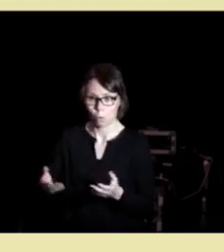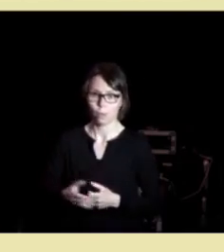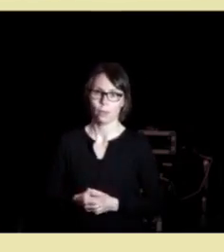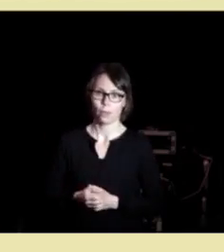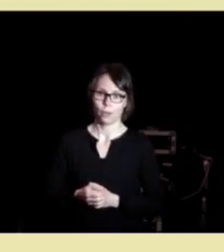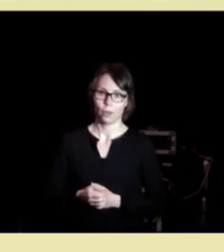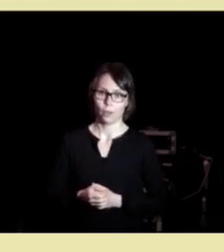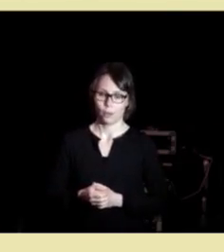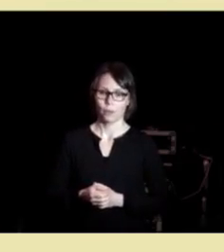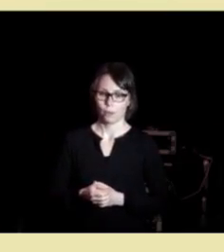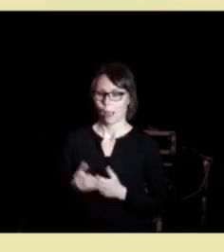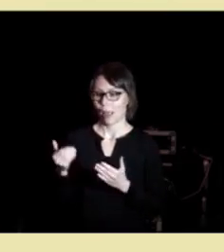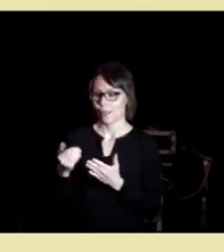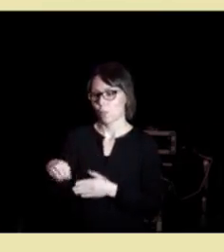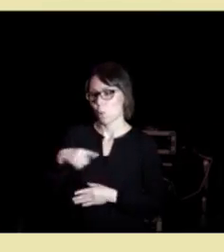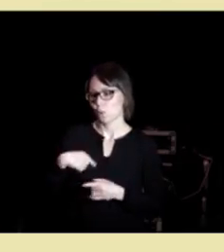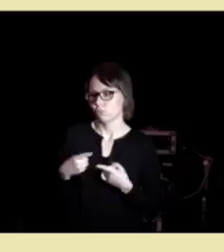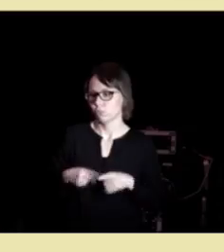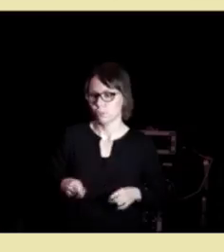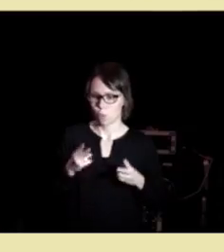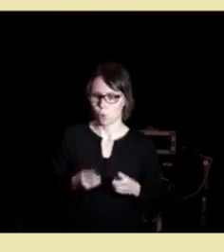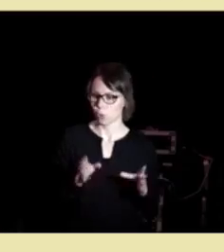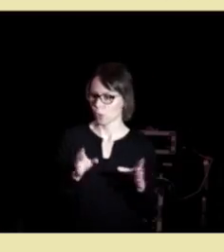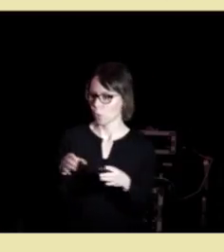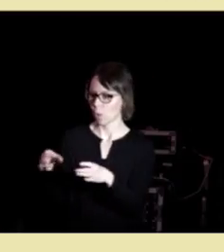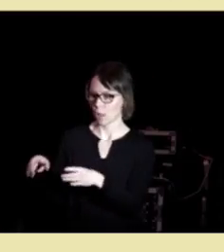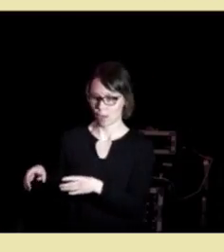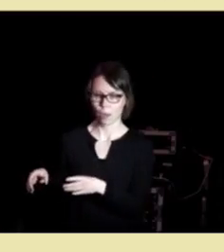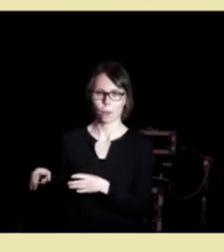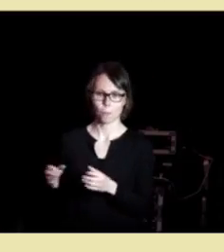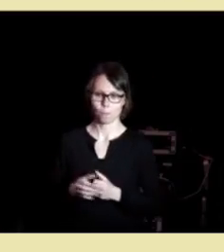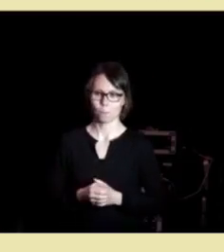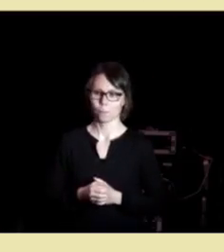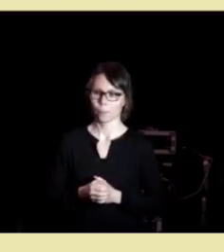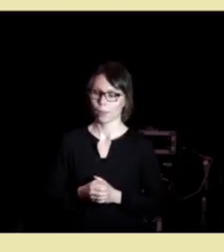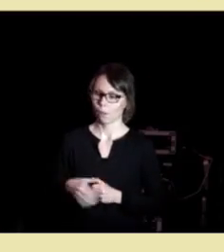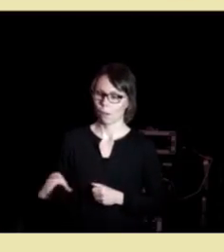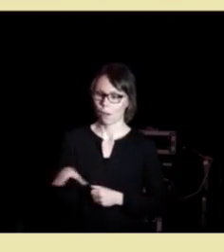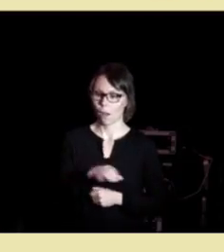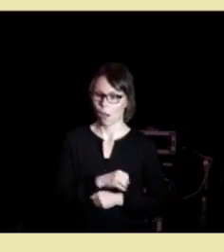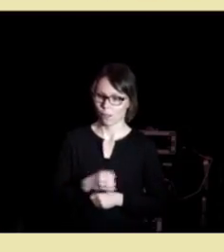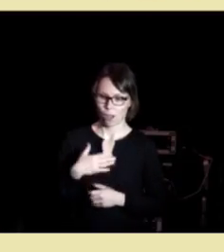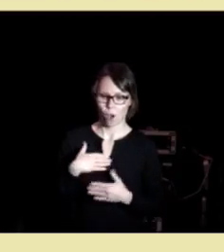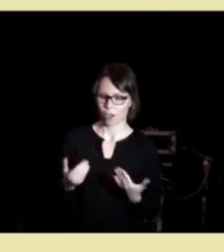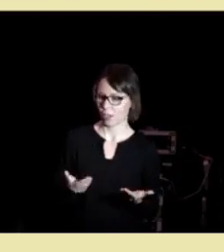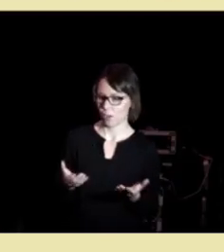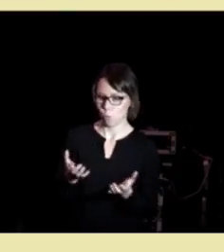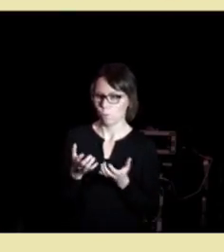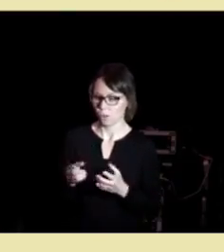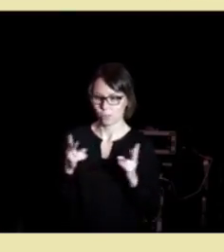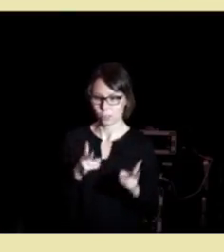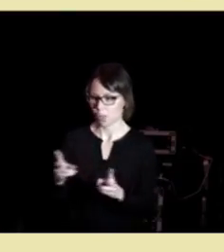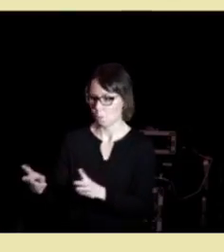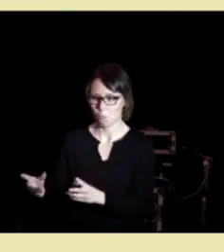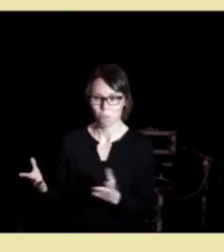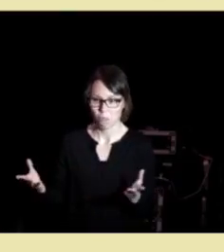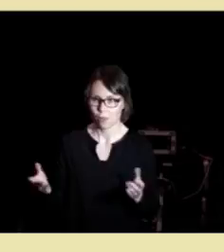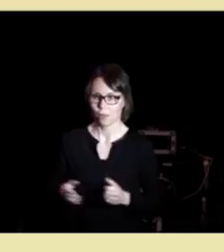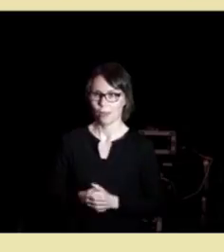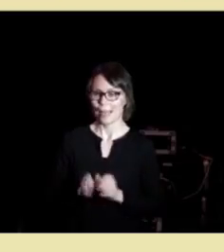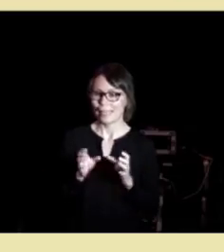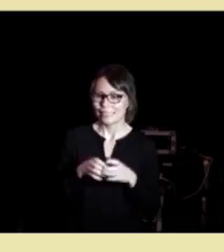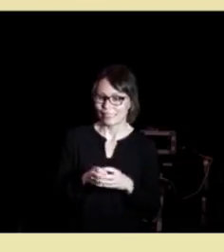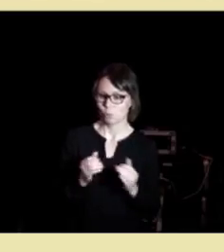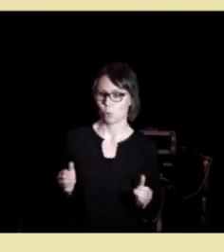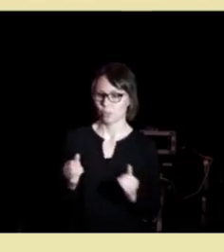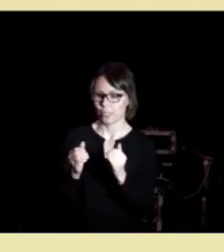Må nærme oss ulike brukergrupper. Alle brukergrupper har ikke behov for nøyaktig det samme. Teamorganisering